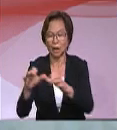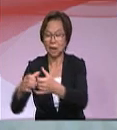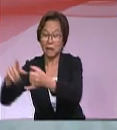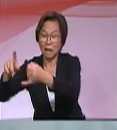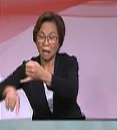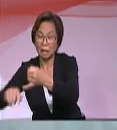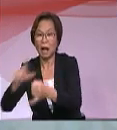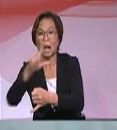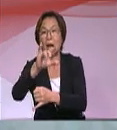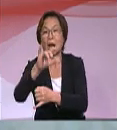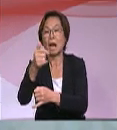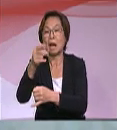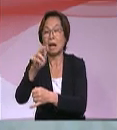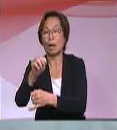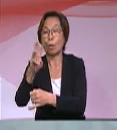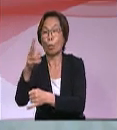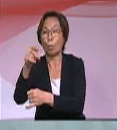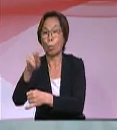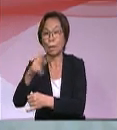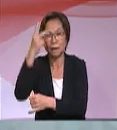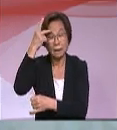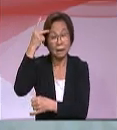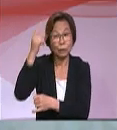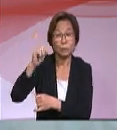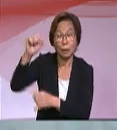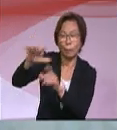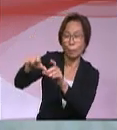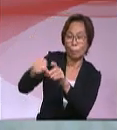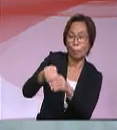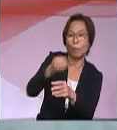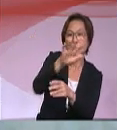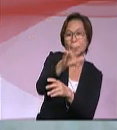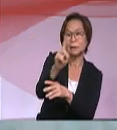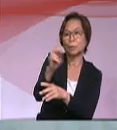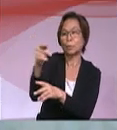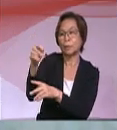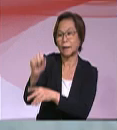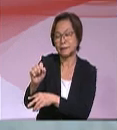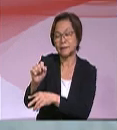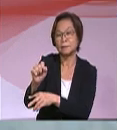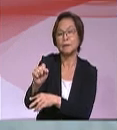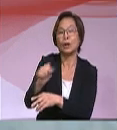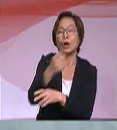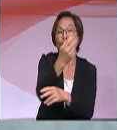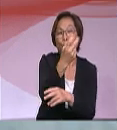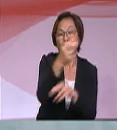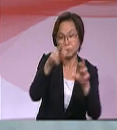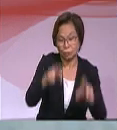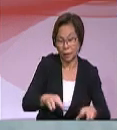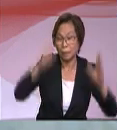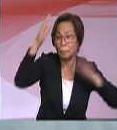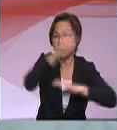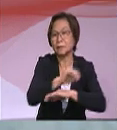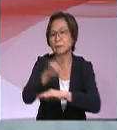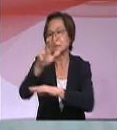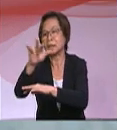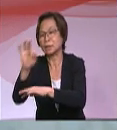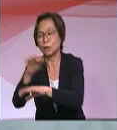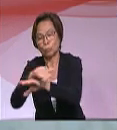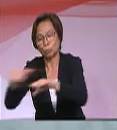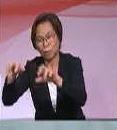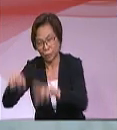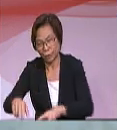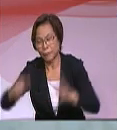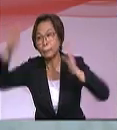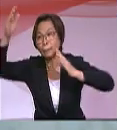ialah kluster Liawan iaitu di Keningau, Sabah, melibatkan 51 kes iaitu 12 warga negara dan 39 bukan